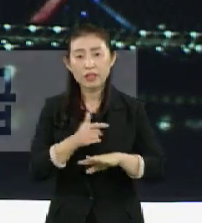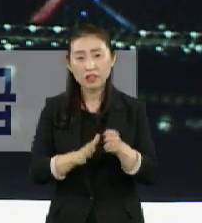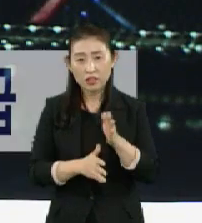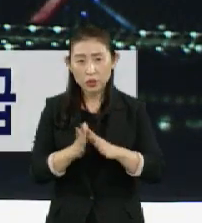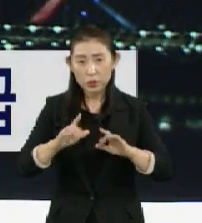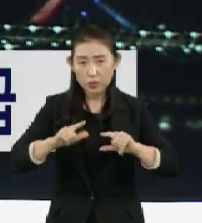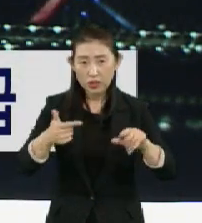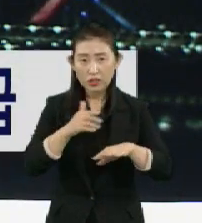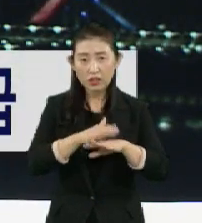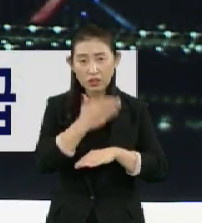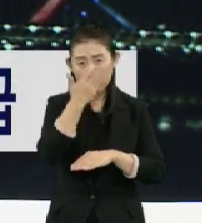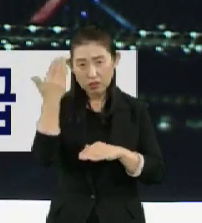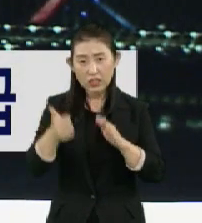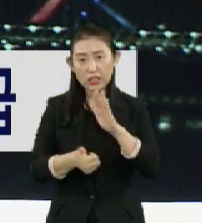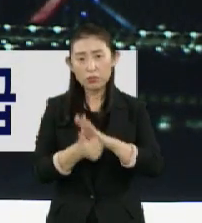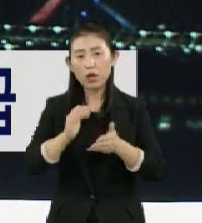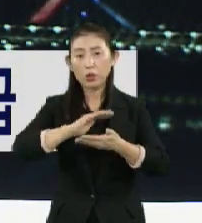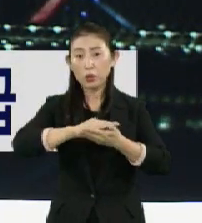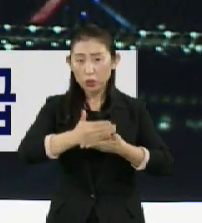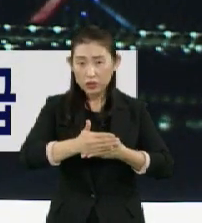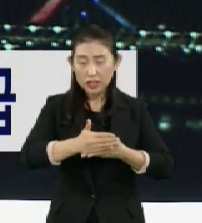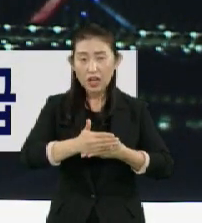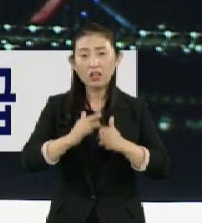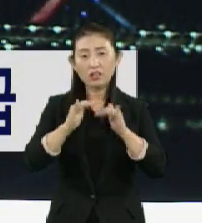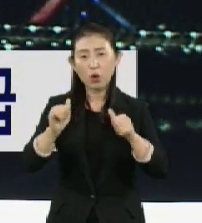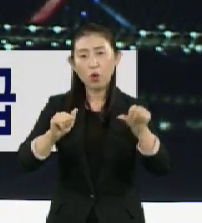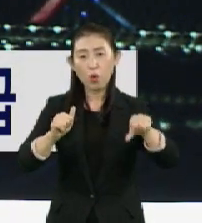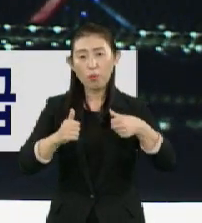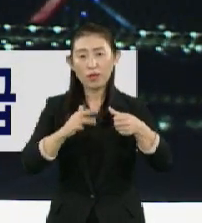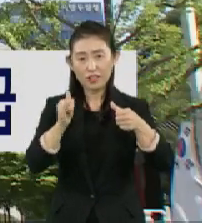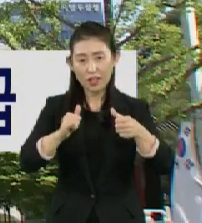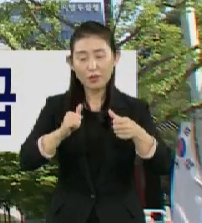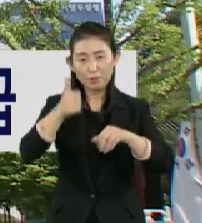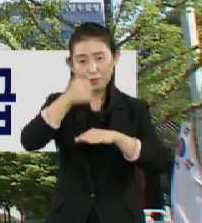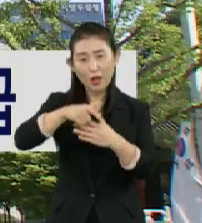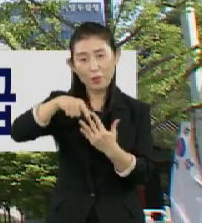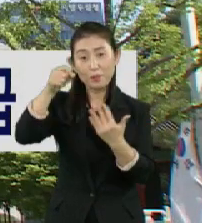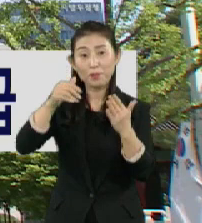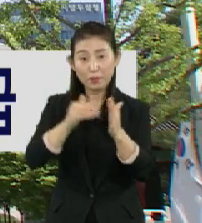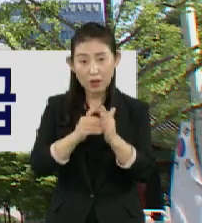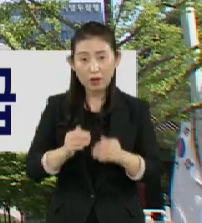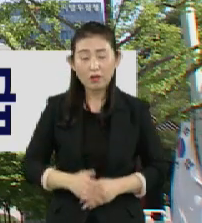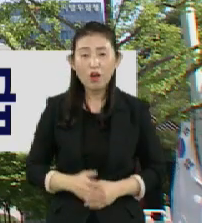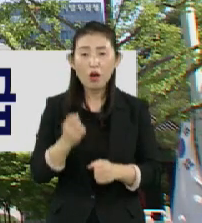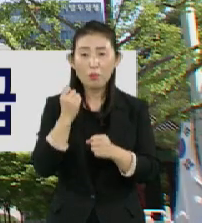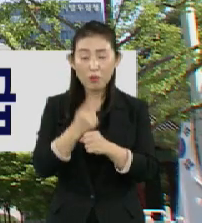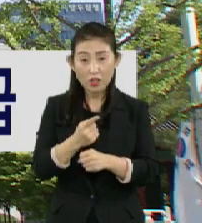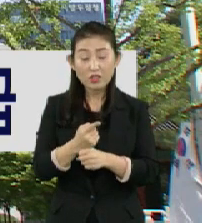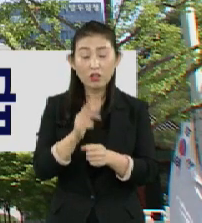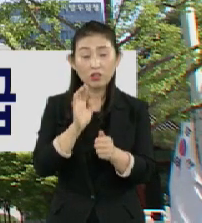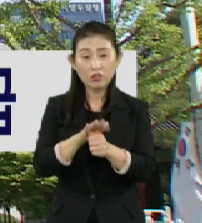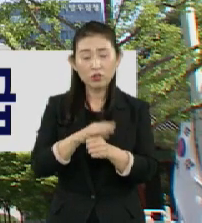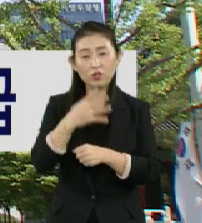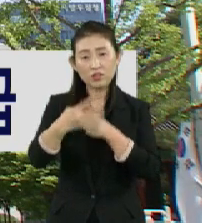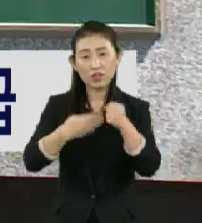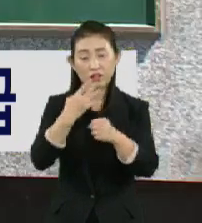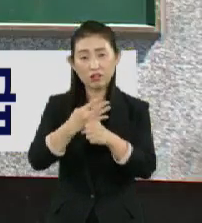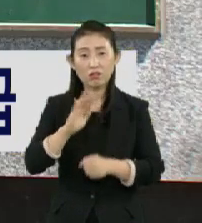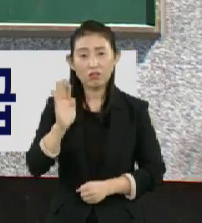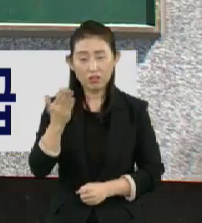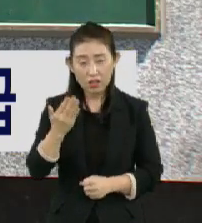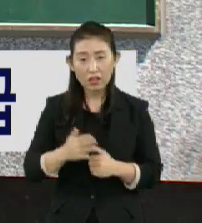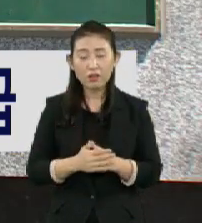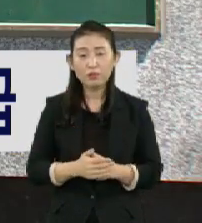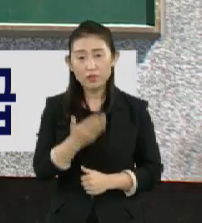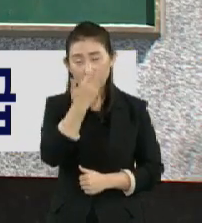대현시는 올해 대전 청년 희망통장 사업 대상자 500명을 최종 선발했습니다. 올해로 4년째를 맞는 대전